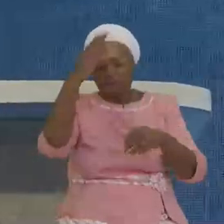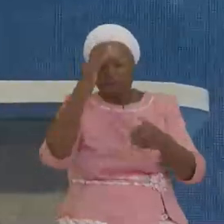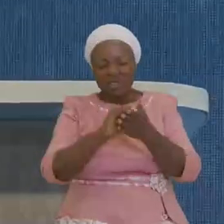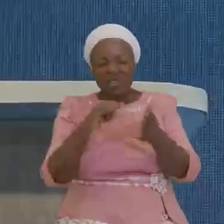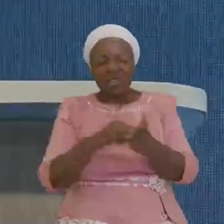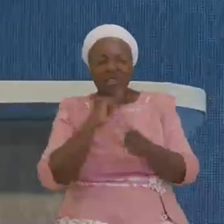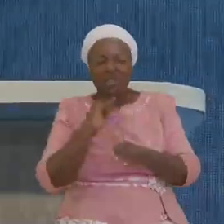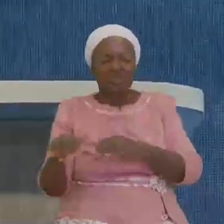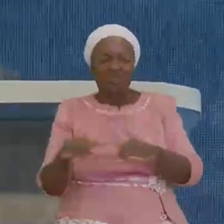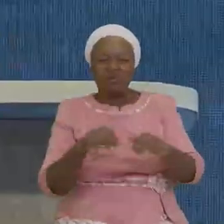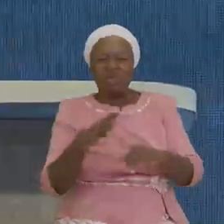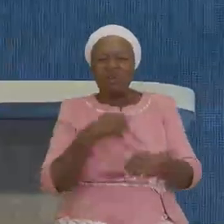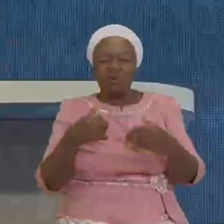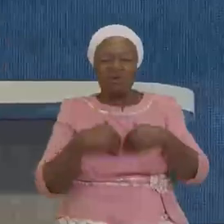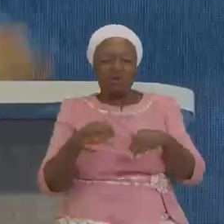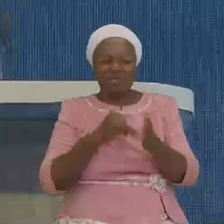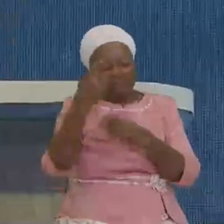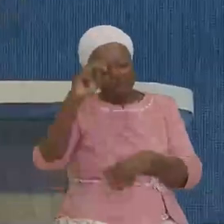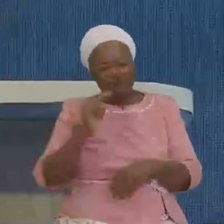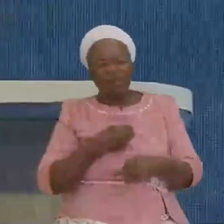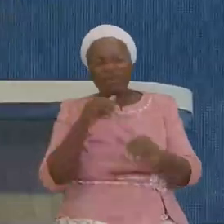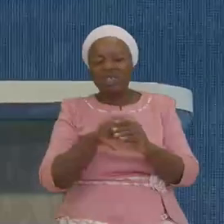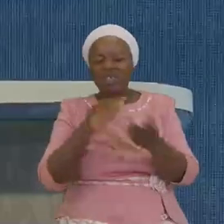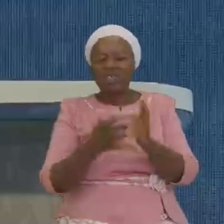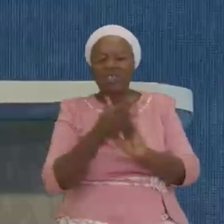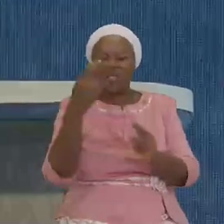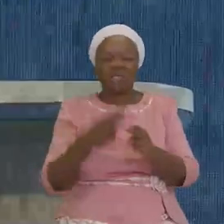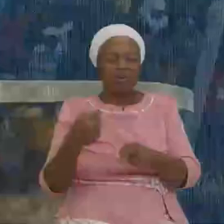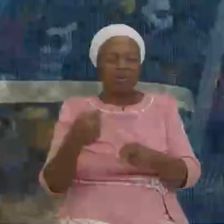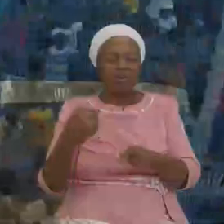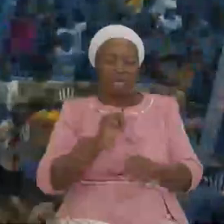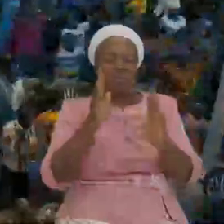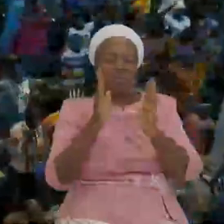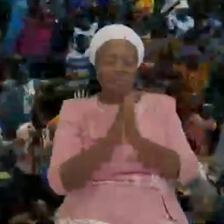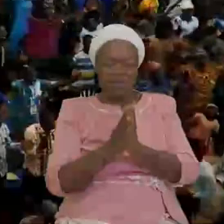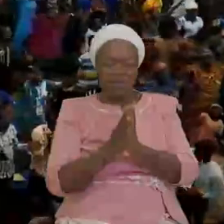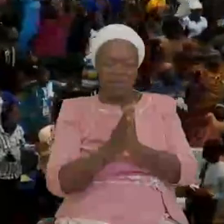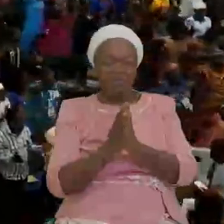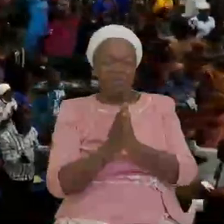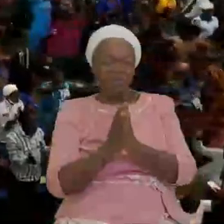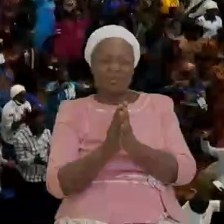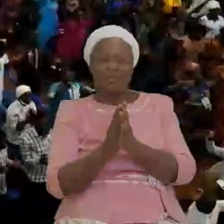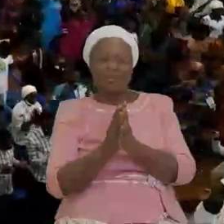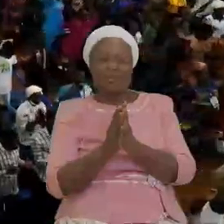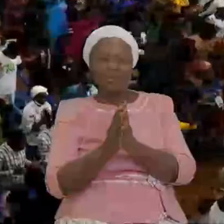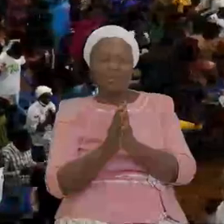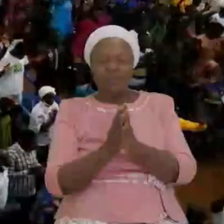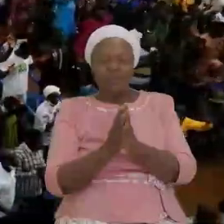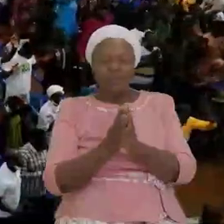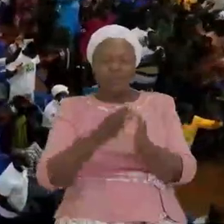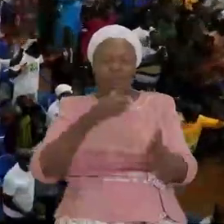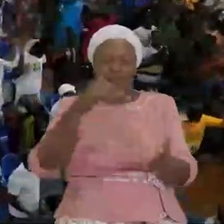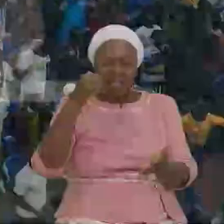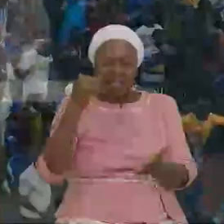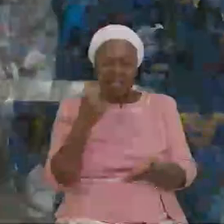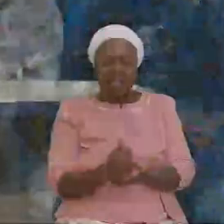Que cela déborde dans toute vie. Nous te disons merci parce que c'est fait. Au nom de Jésus,